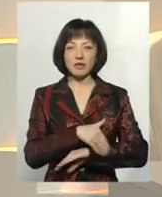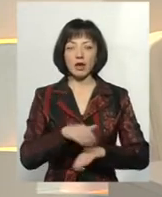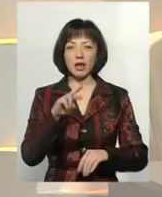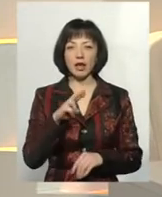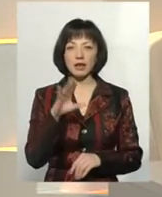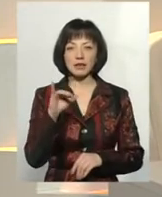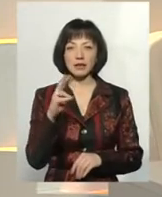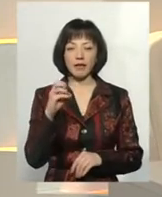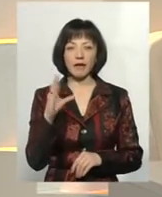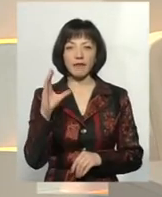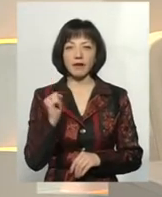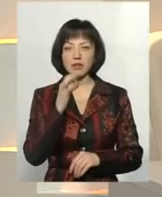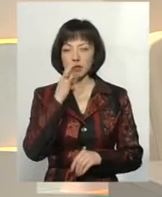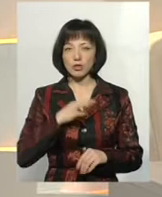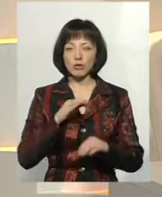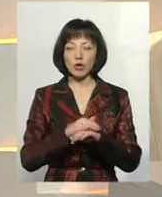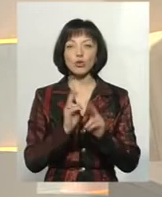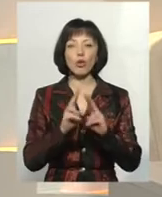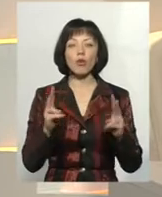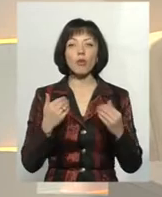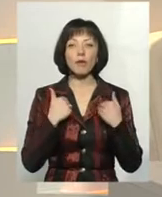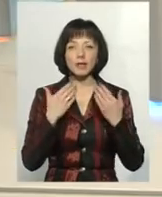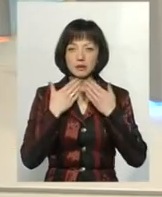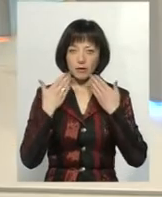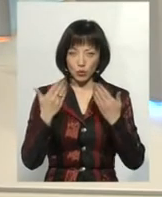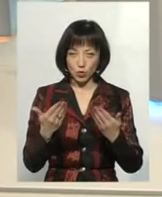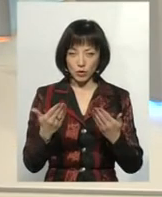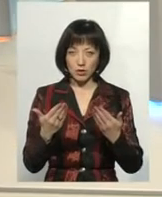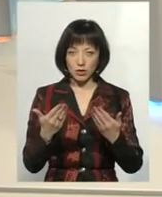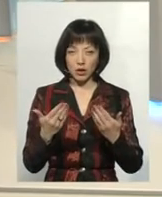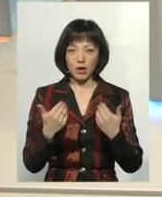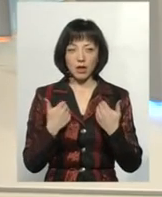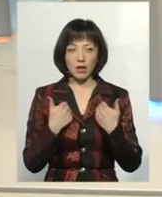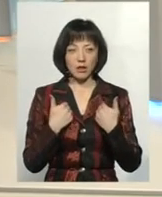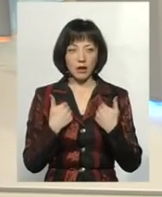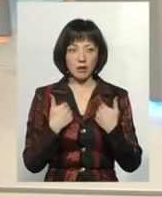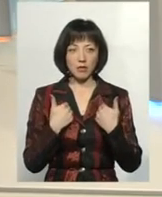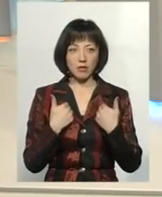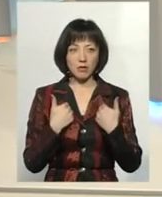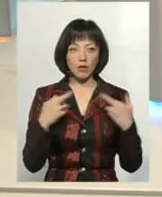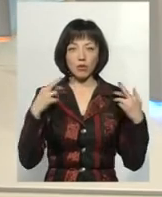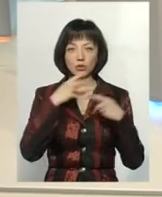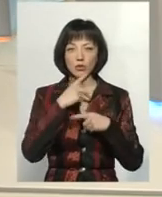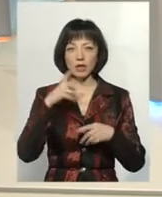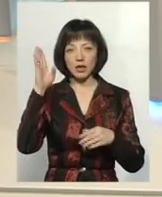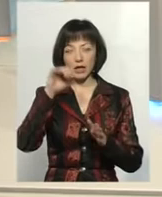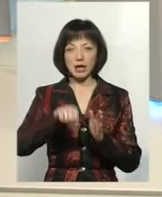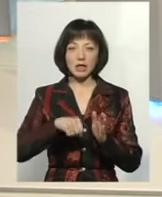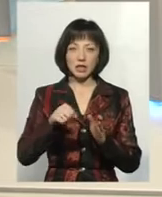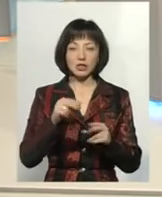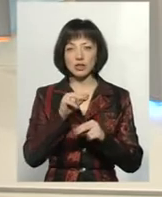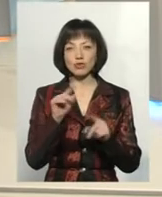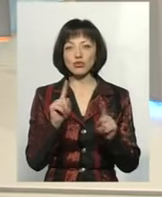Ясенева. Скажіть, будь ласка, до кого мені звернутися? Нам отруїли криниці. Не знаю, чи отруїли, чи